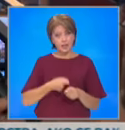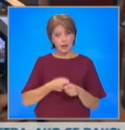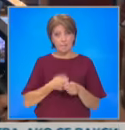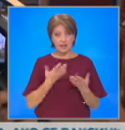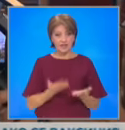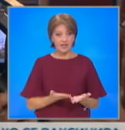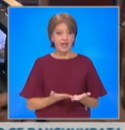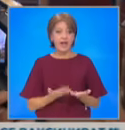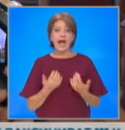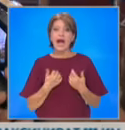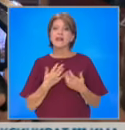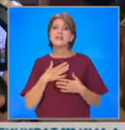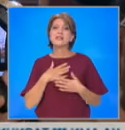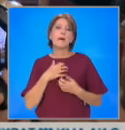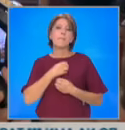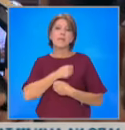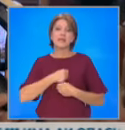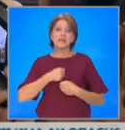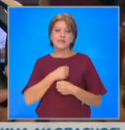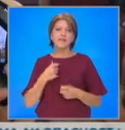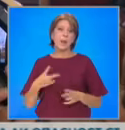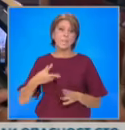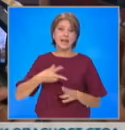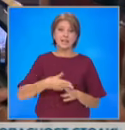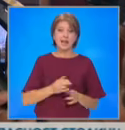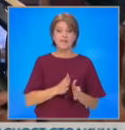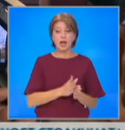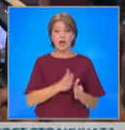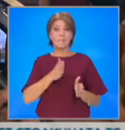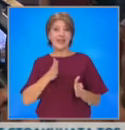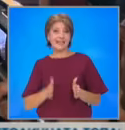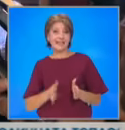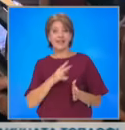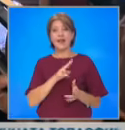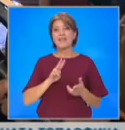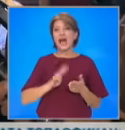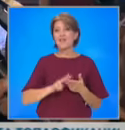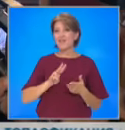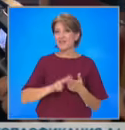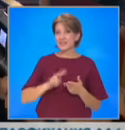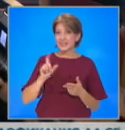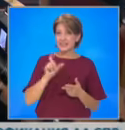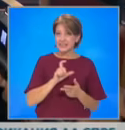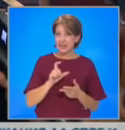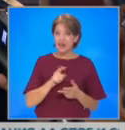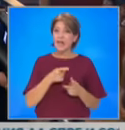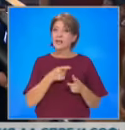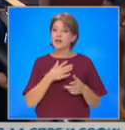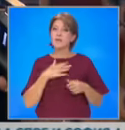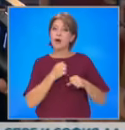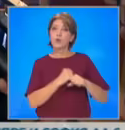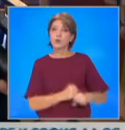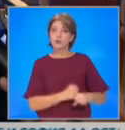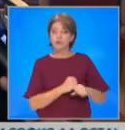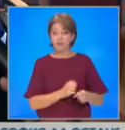съм казвала, че имам притеснение относно предсрочно прекратяване на мандат на ВСС, тъй като там има конституционни решения и знаете, че конституционно определен